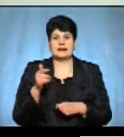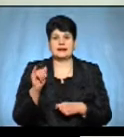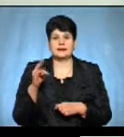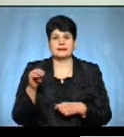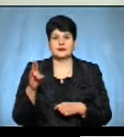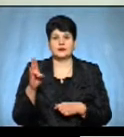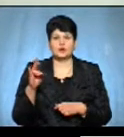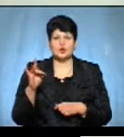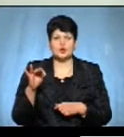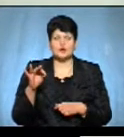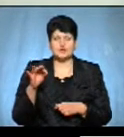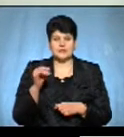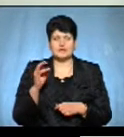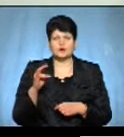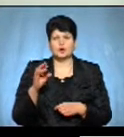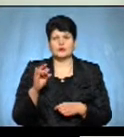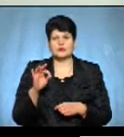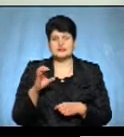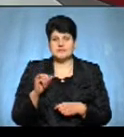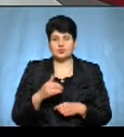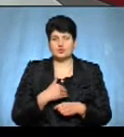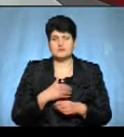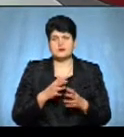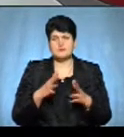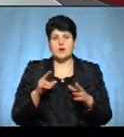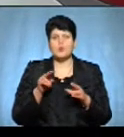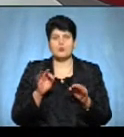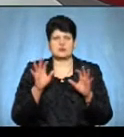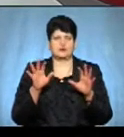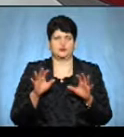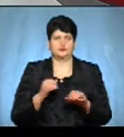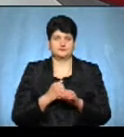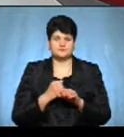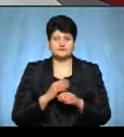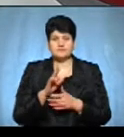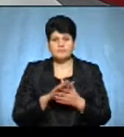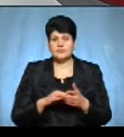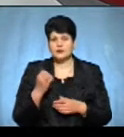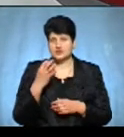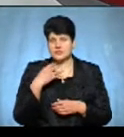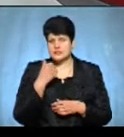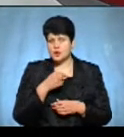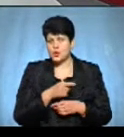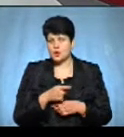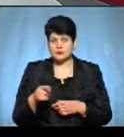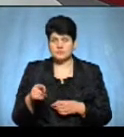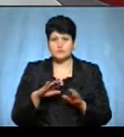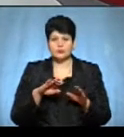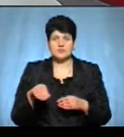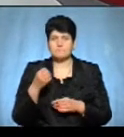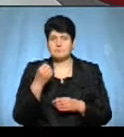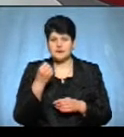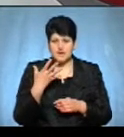то хочемо максимально по даному законодавству. Але, вибачте мені, 14 років, потім